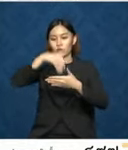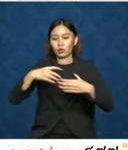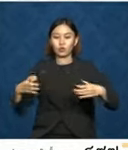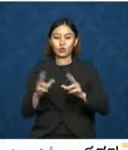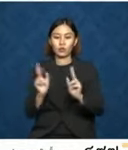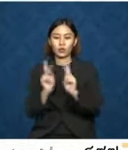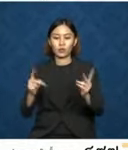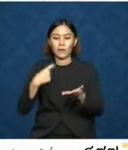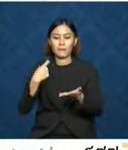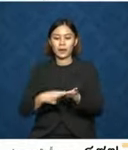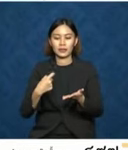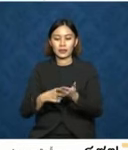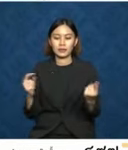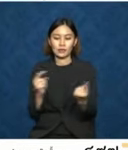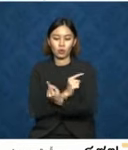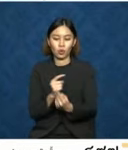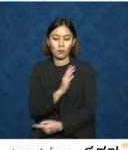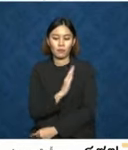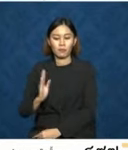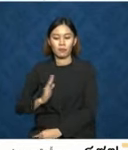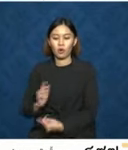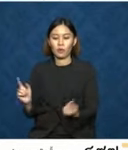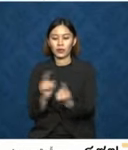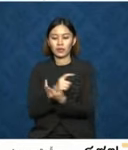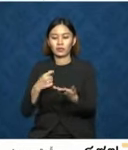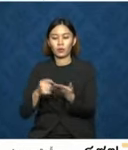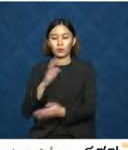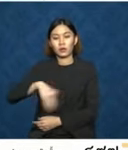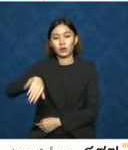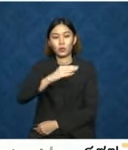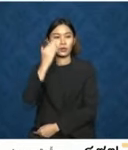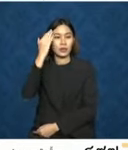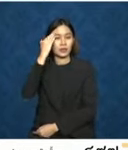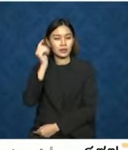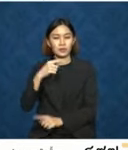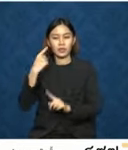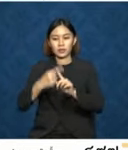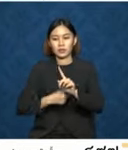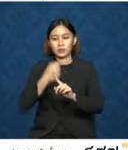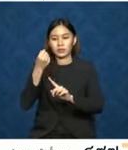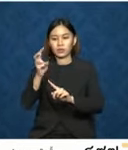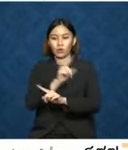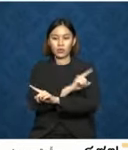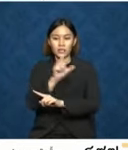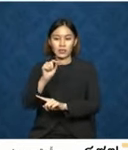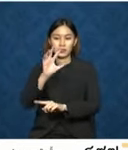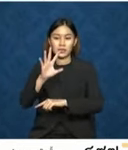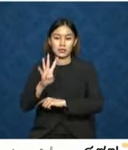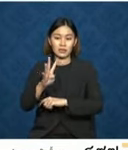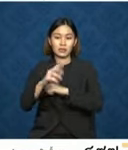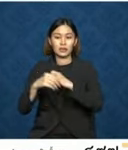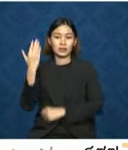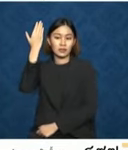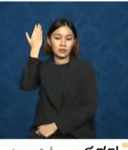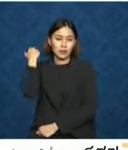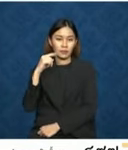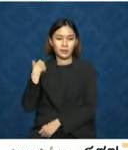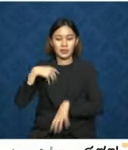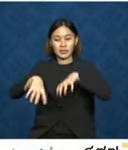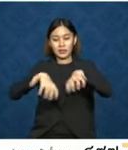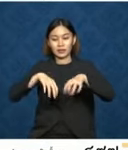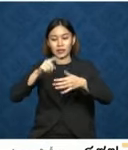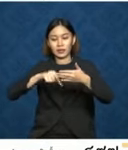กรรมการประกันสังคมหรือบอดประกันสังคมดังที่ทุกท่านได้ทราบแล้วว่าเมื่อวันที่ 24ธันวาคมที่ผ่านมามีการจัดให้มี